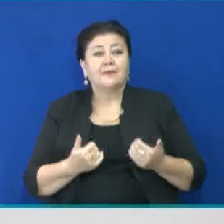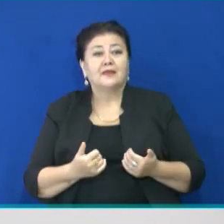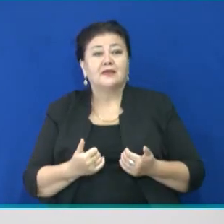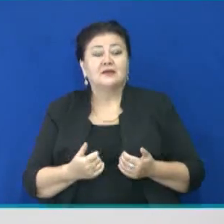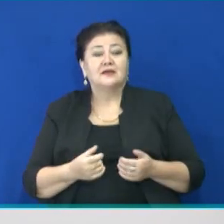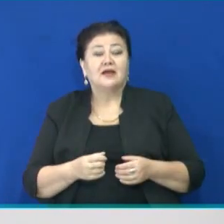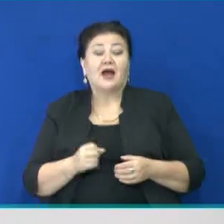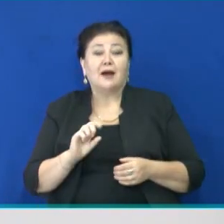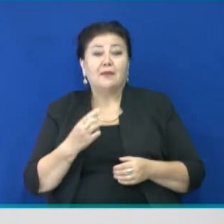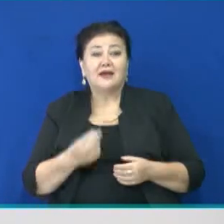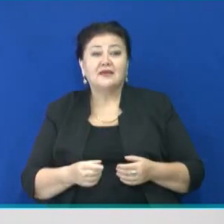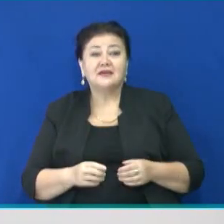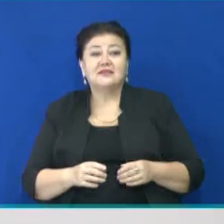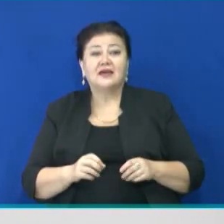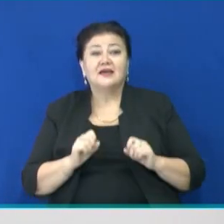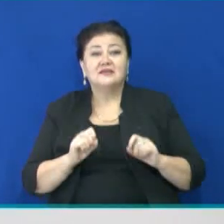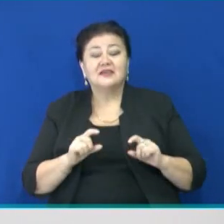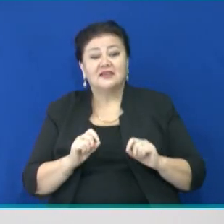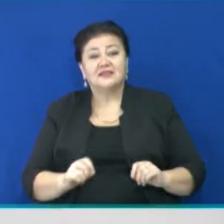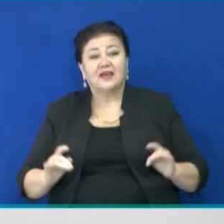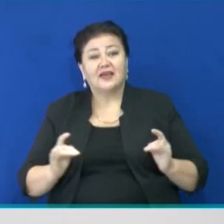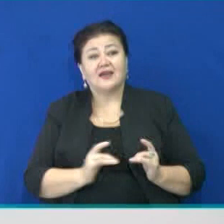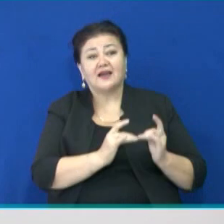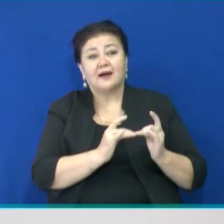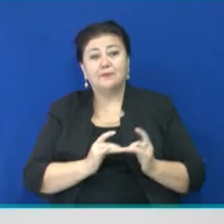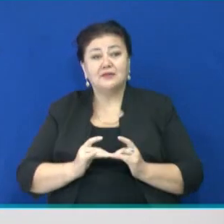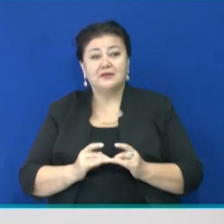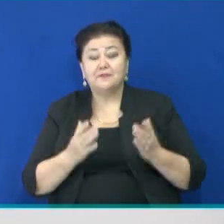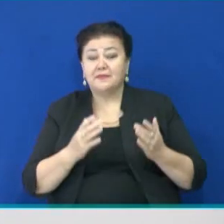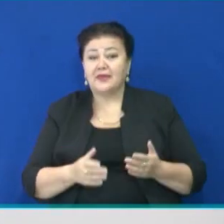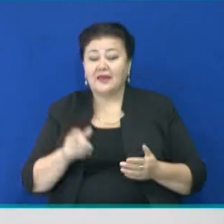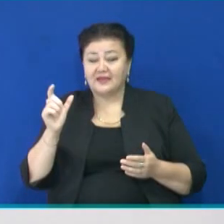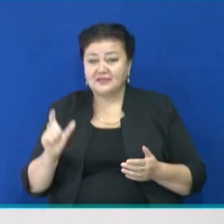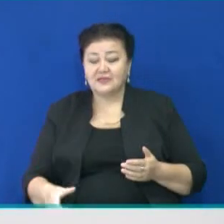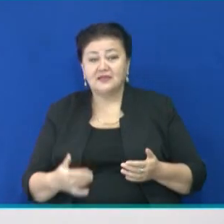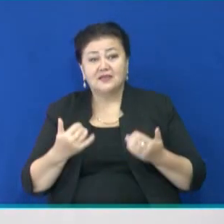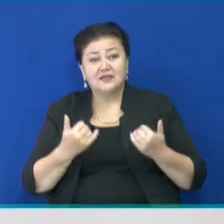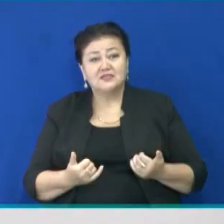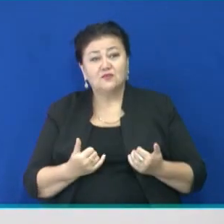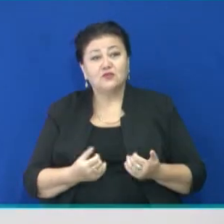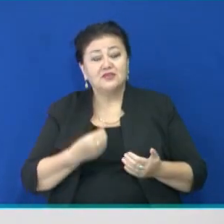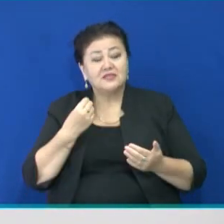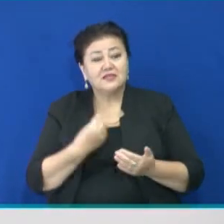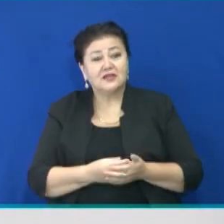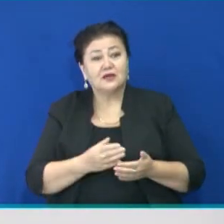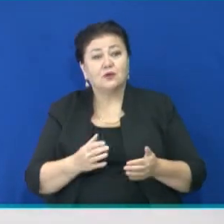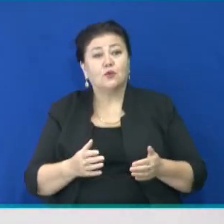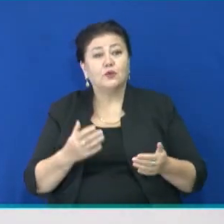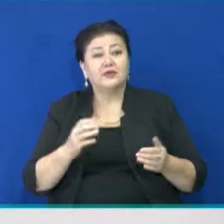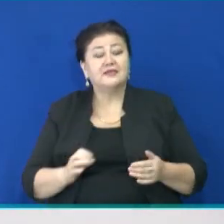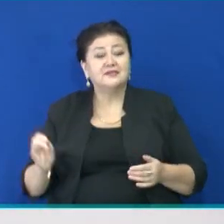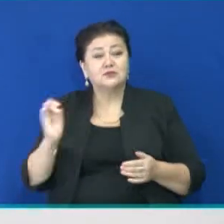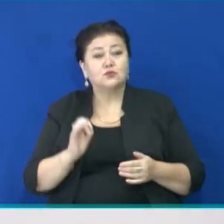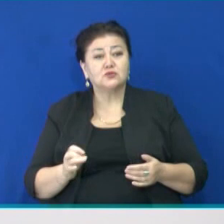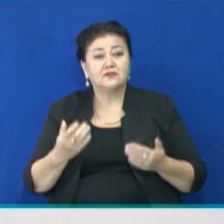алтын бесігі деуге болады. Бұл өлкеде небір ақындар шыққан. Бүгінгі күні айтыс өнері ұлттық құндылыққа айналып отыр. Бұл өнер